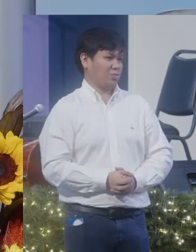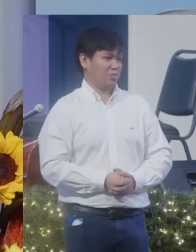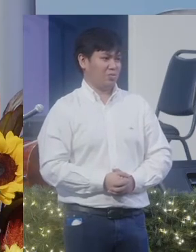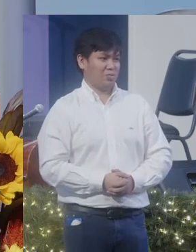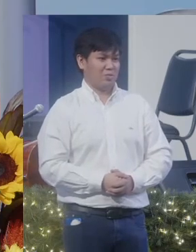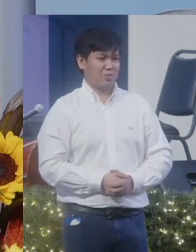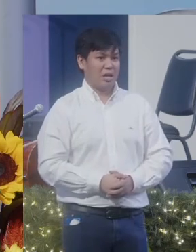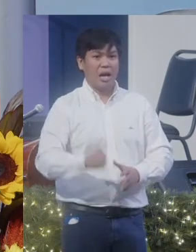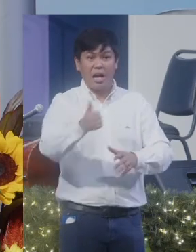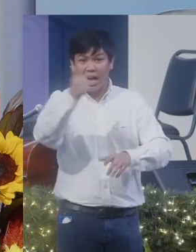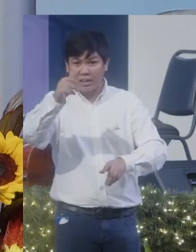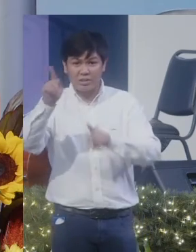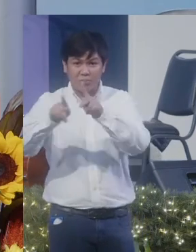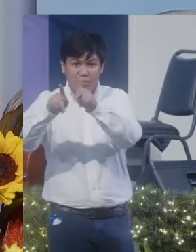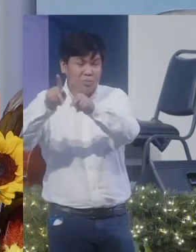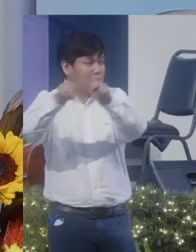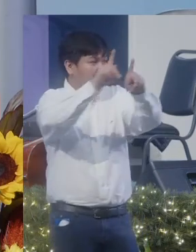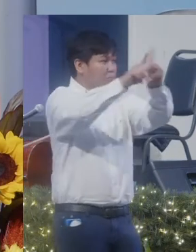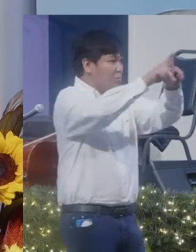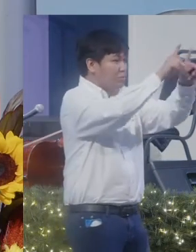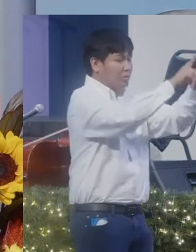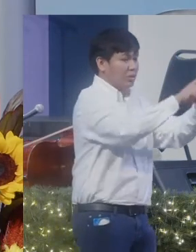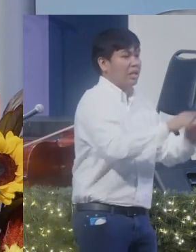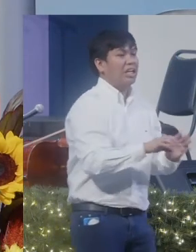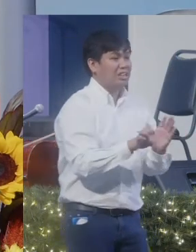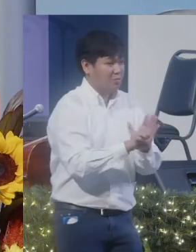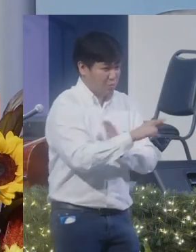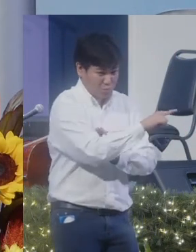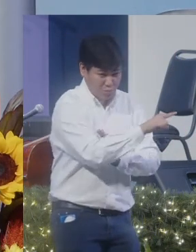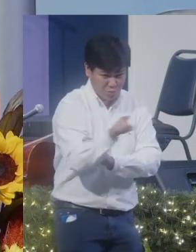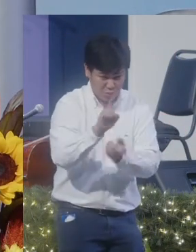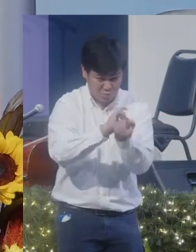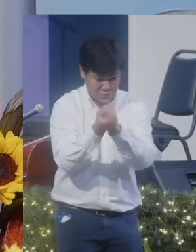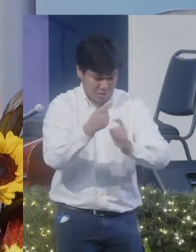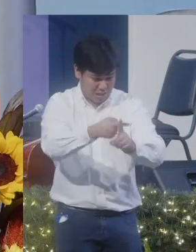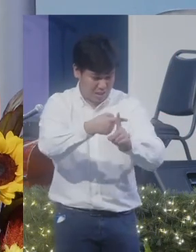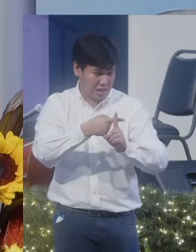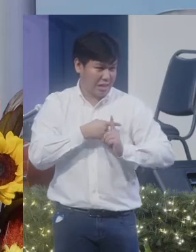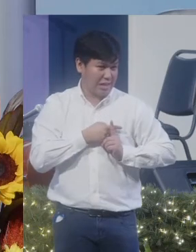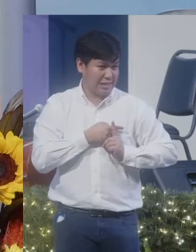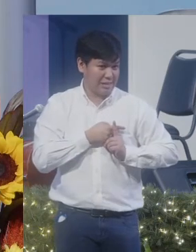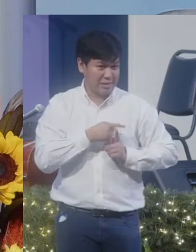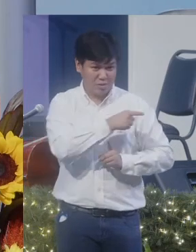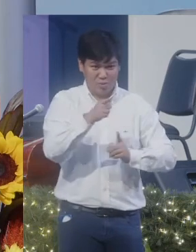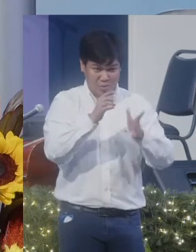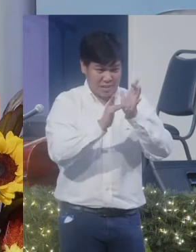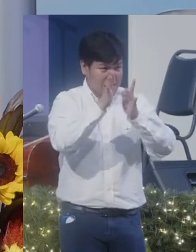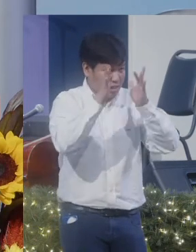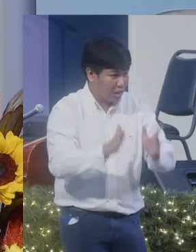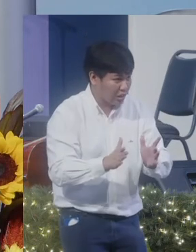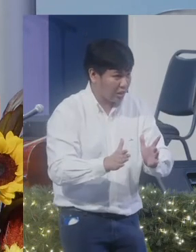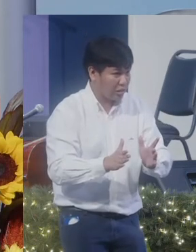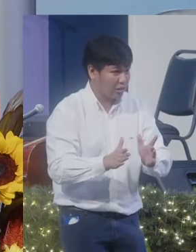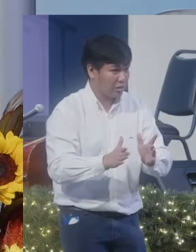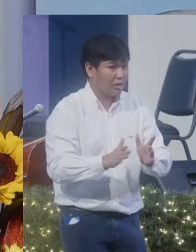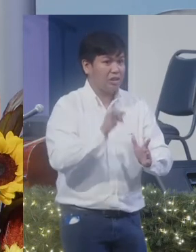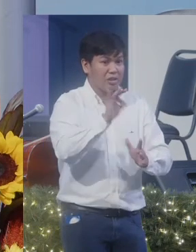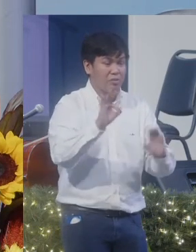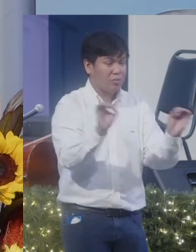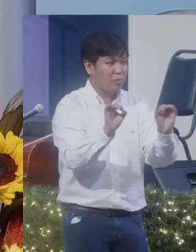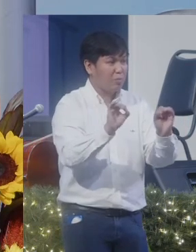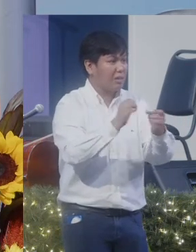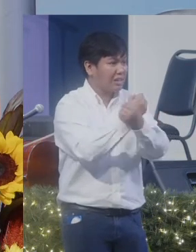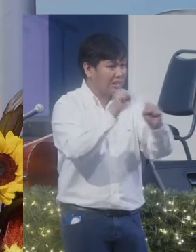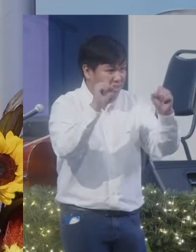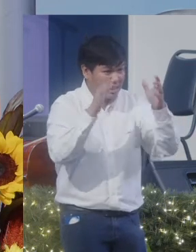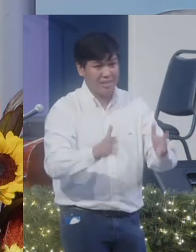Hindi siya maglalagay ng isang Kristiyano sa inyong pamamahay kung sa inyong pamamahay ay wala siyang hinirang.